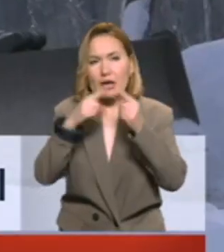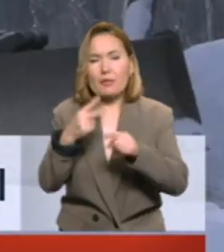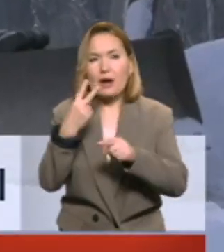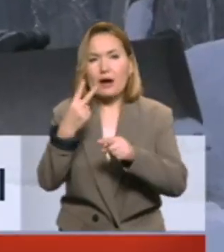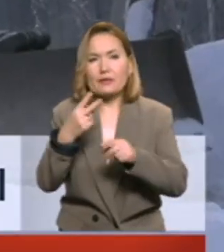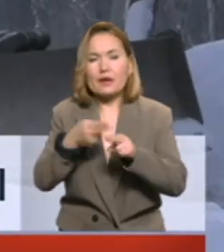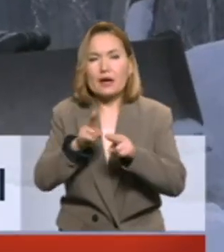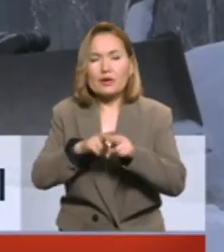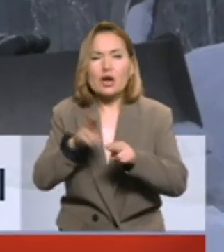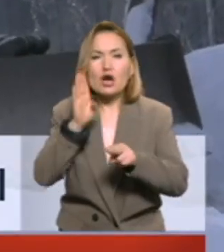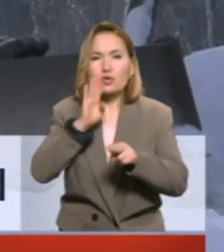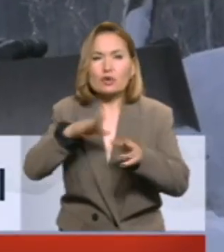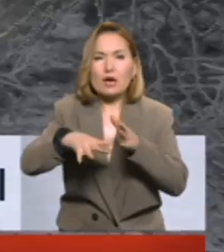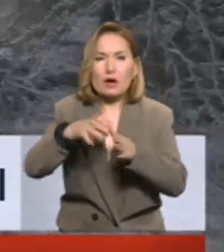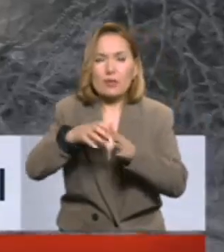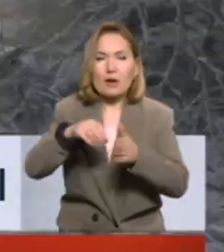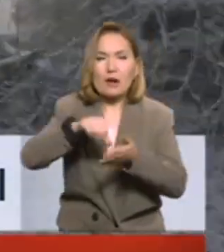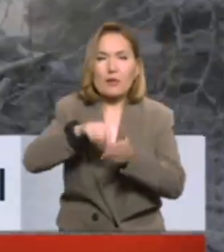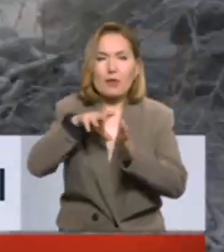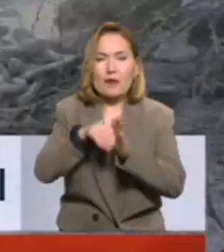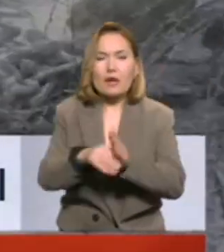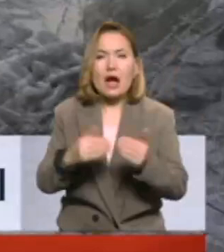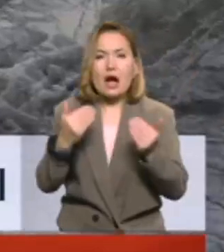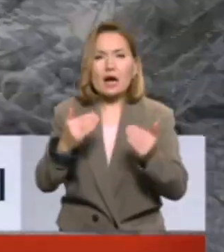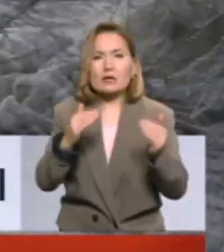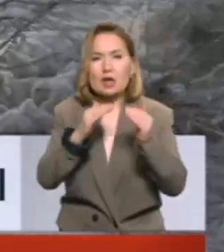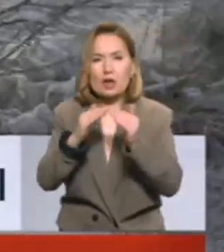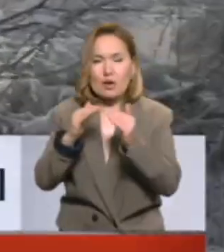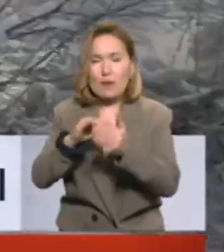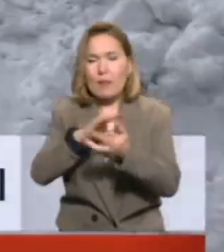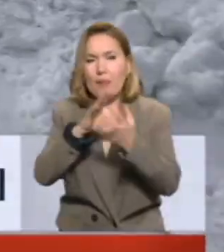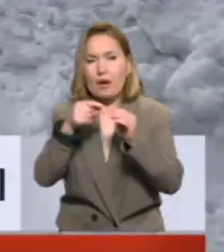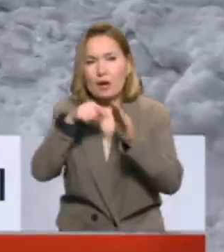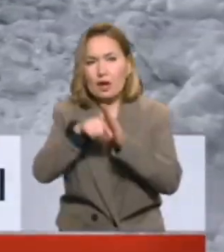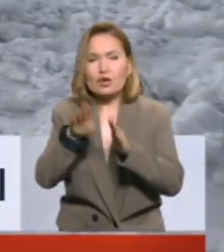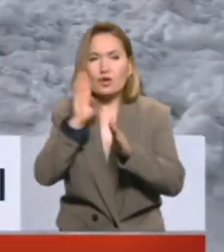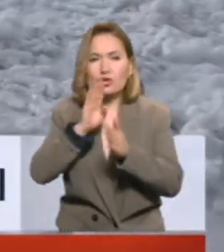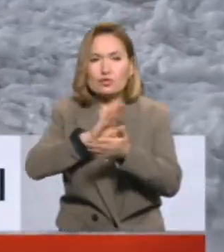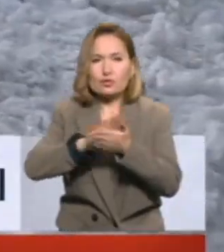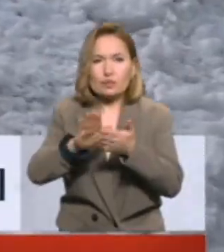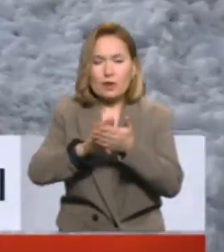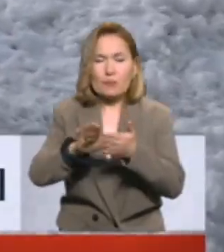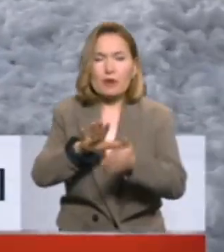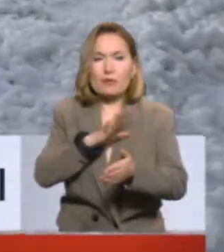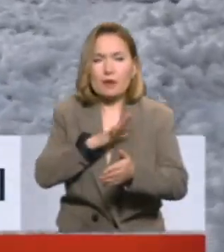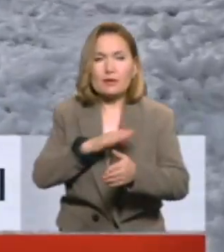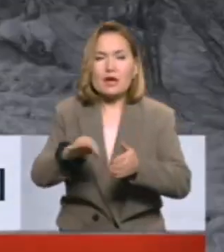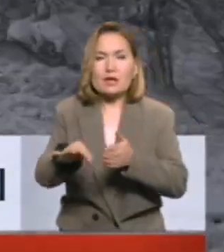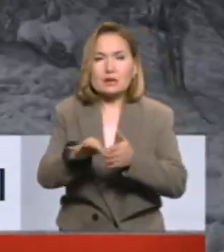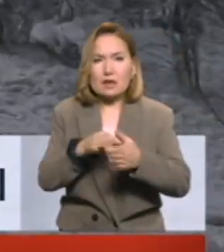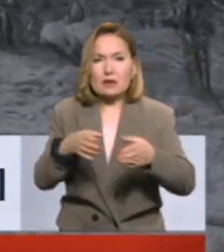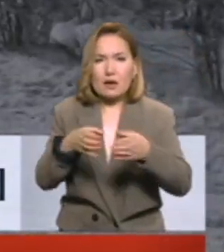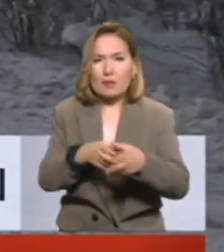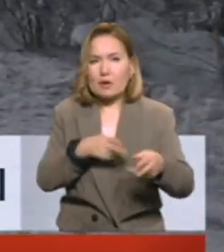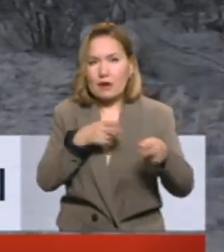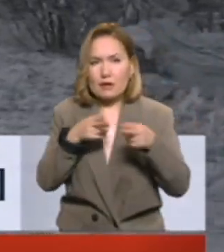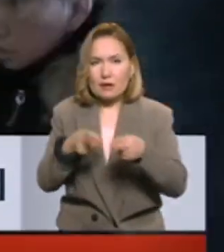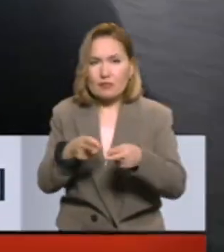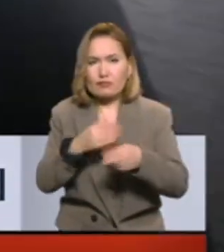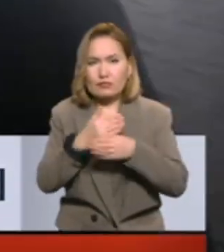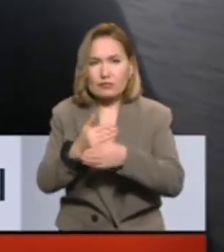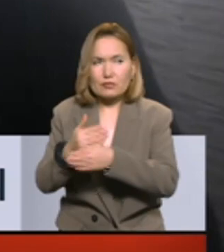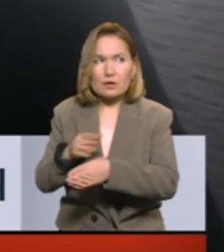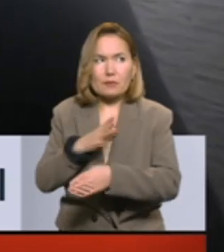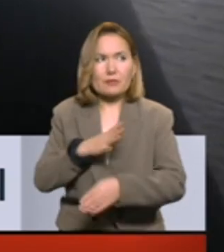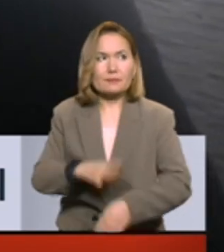2 мотопомпа тартылды. Қазір үйлердің іргетасымен іші кептіріліп жатыр. Жедел штаб құрылды.